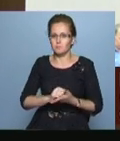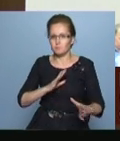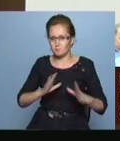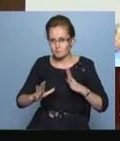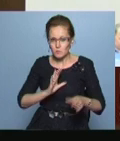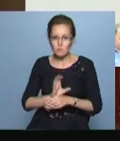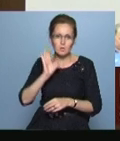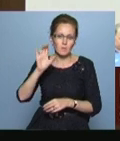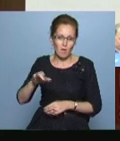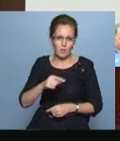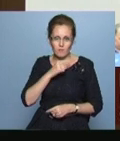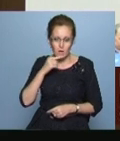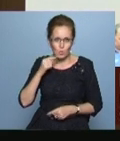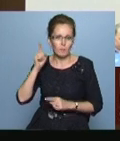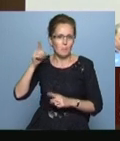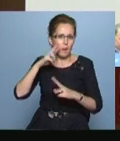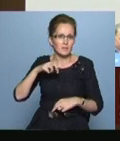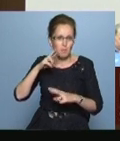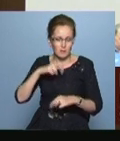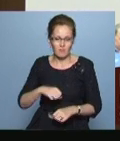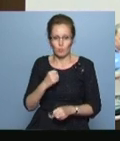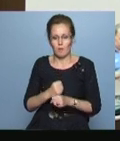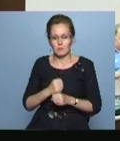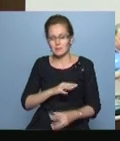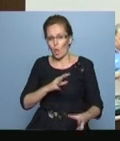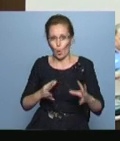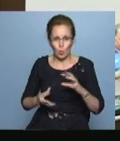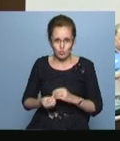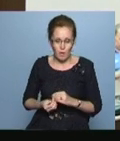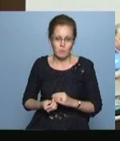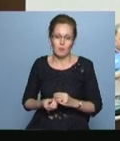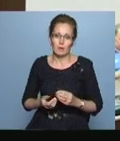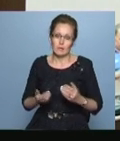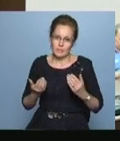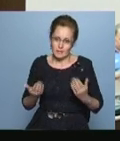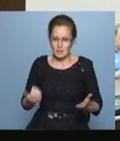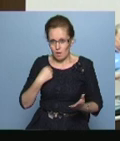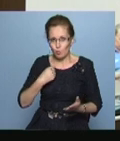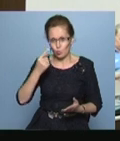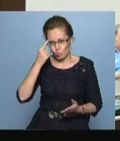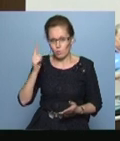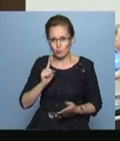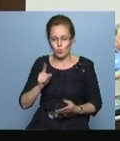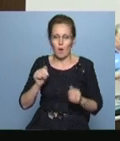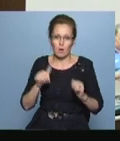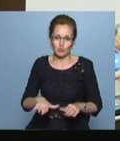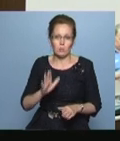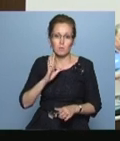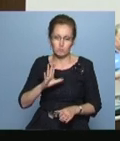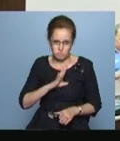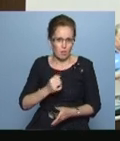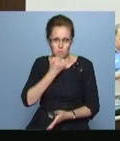России, они там рассматриваются. Делаются заключения соответствующие, и я думаю, что решение будет принято, но